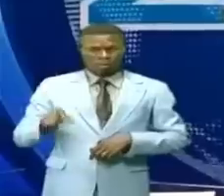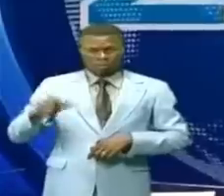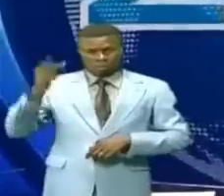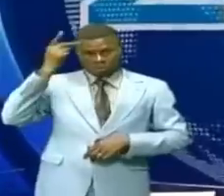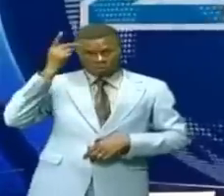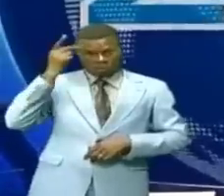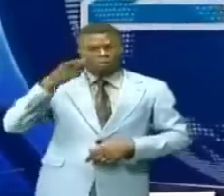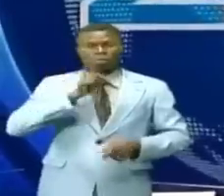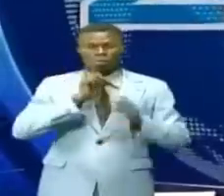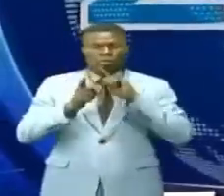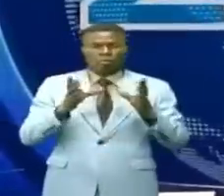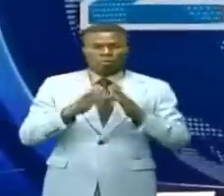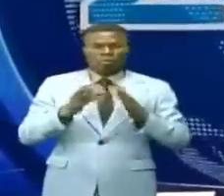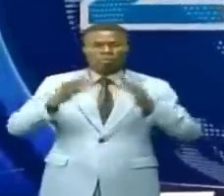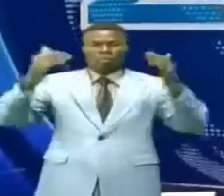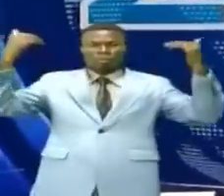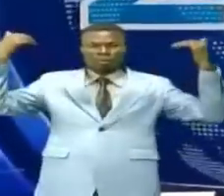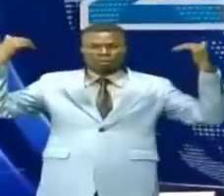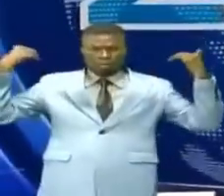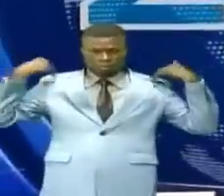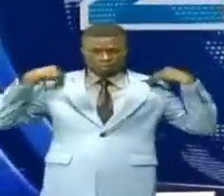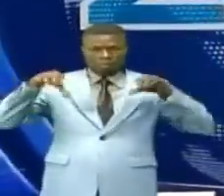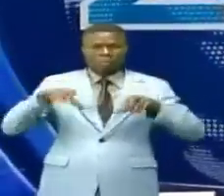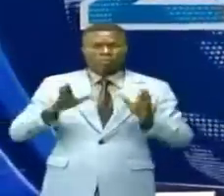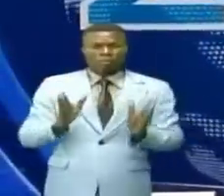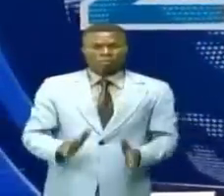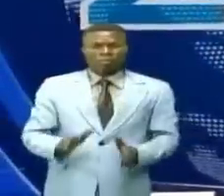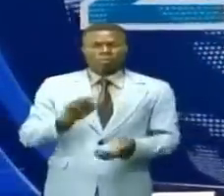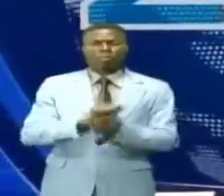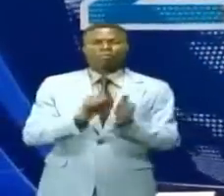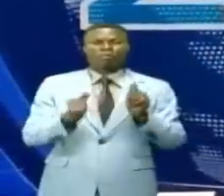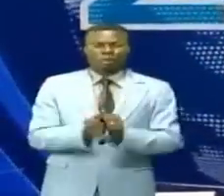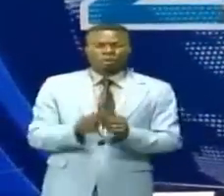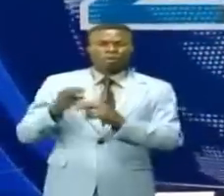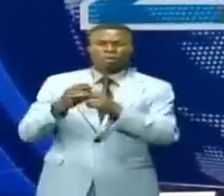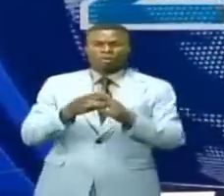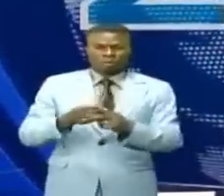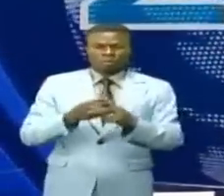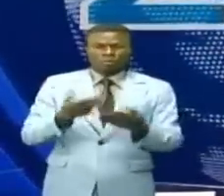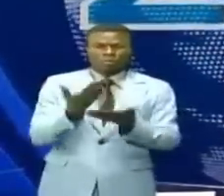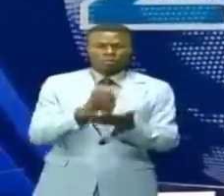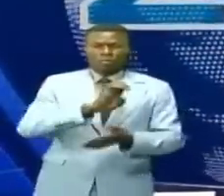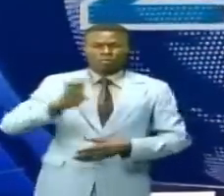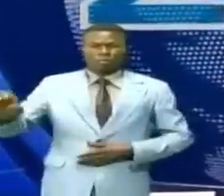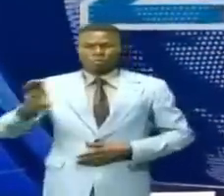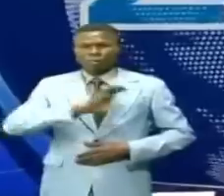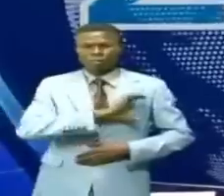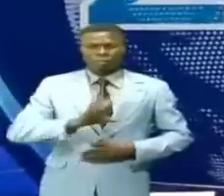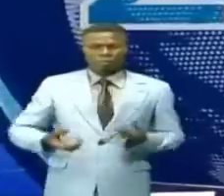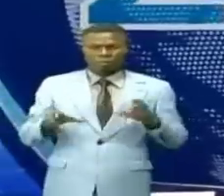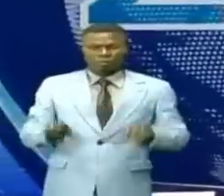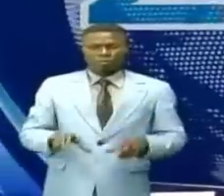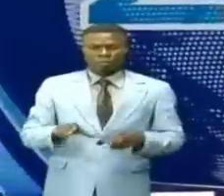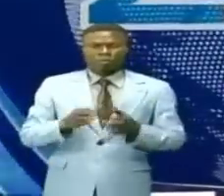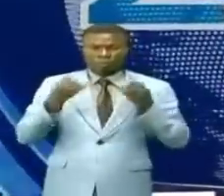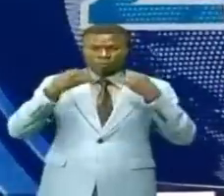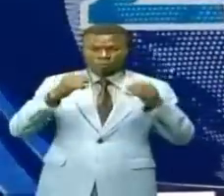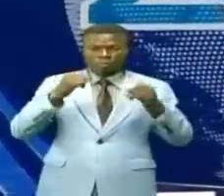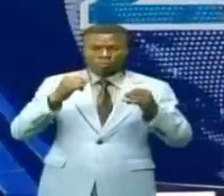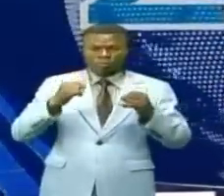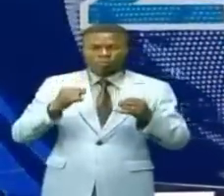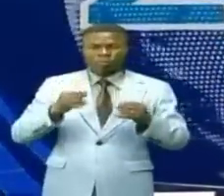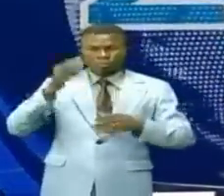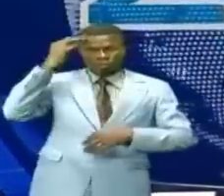il va discuter avec les autorités congolaises sur la situation sécuritaire dans l'est de la RDC. La nouvelle a été portée